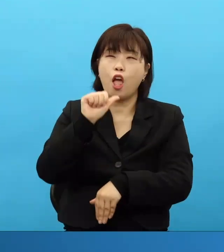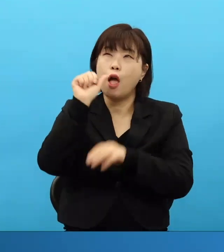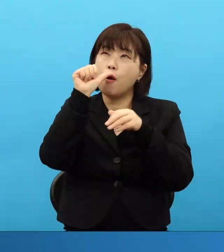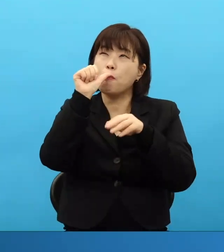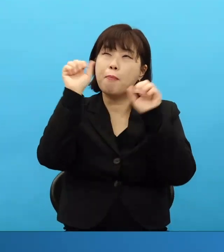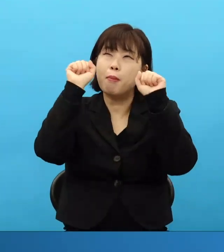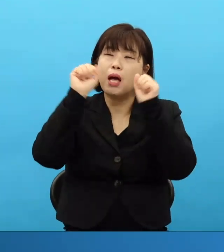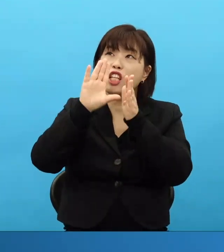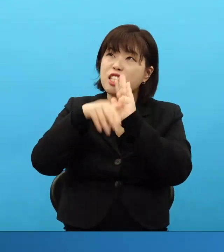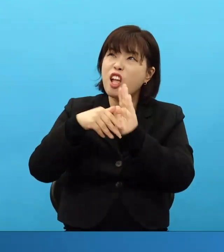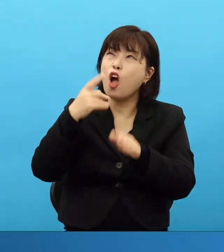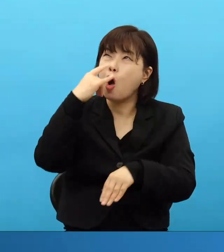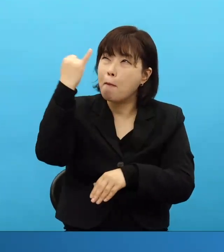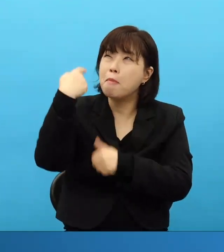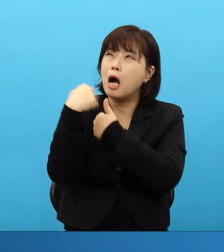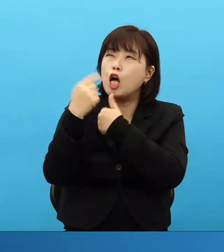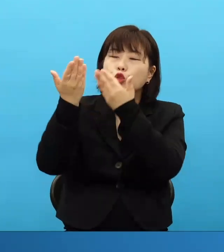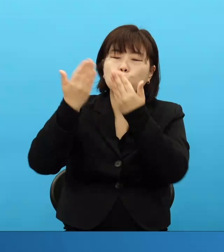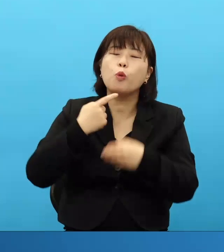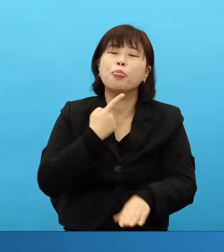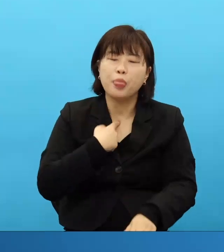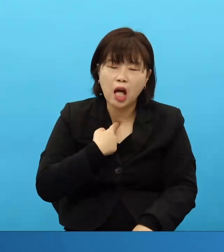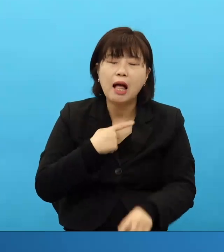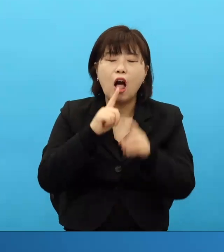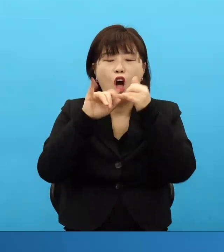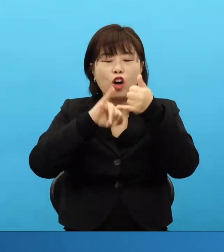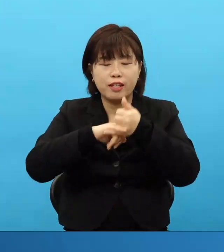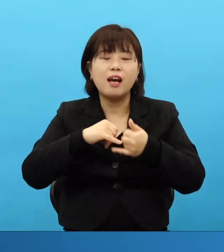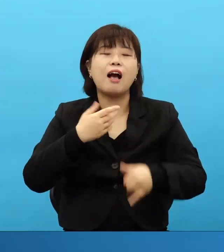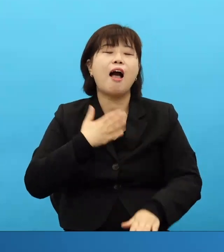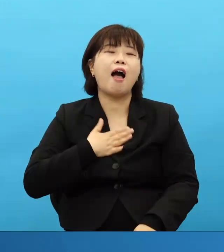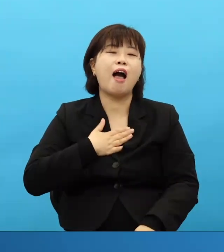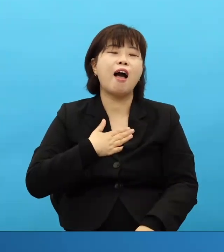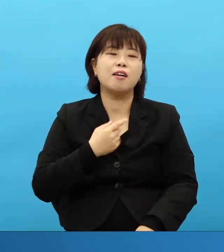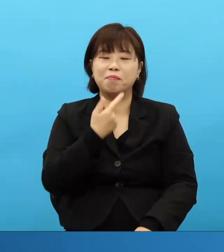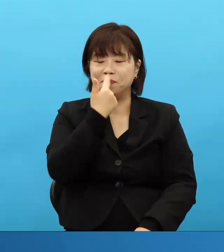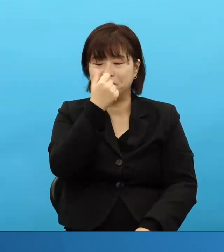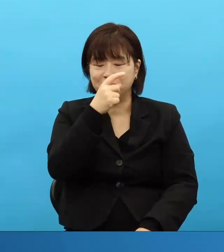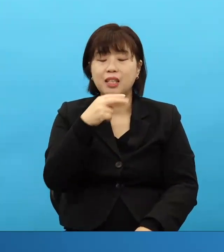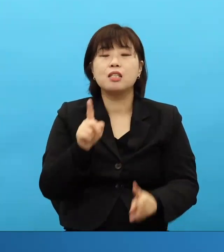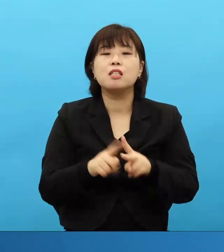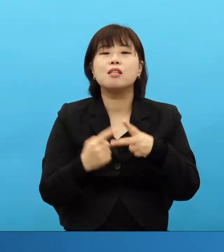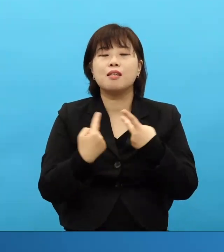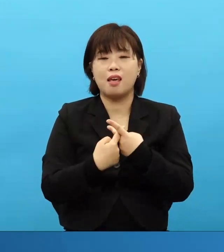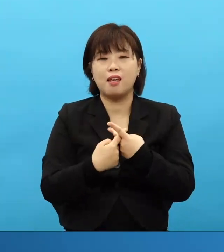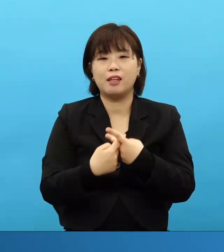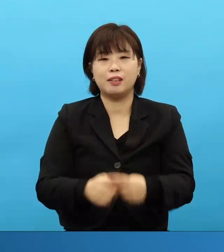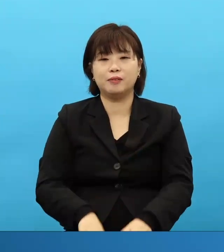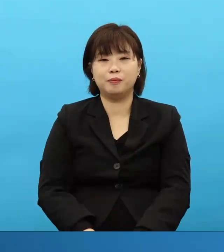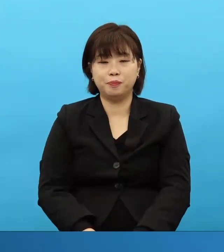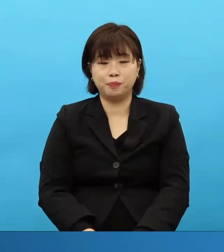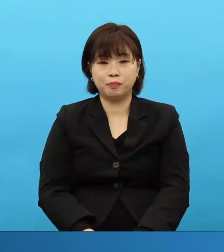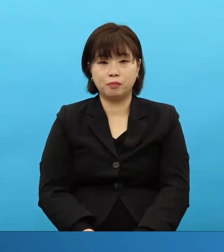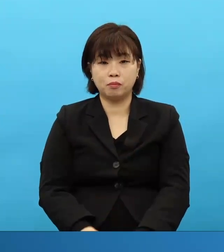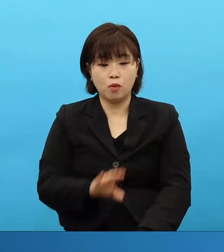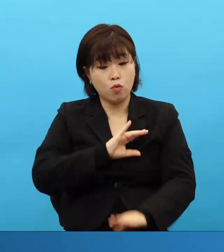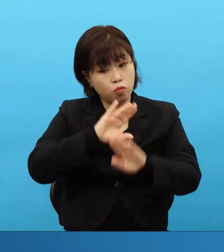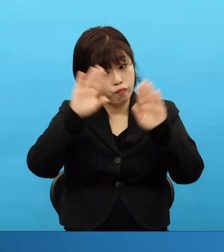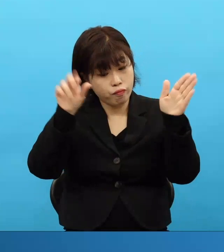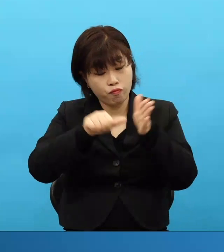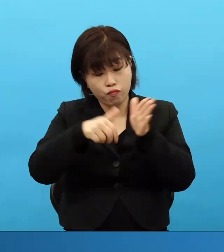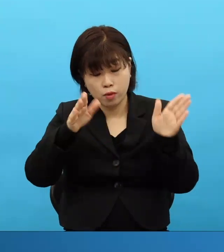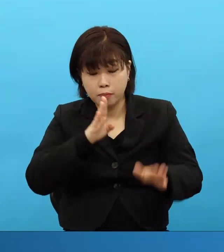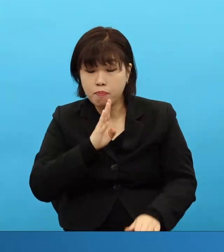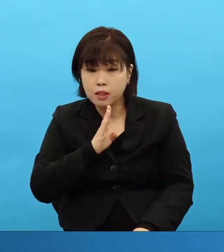Exodus took 아무도 place. 모르죠. No one can imagine 예, that. 지금까지 모세 가는 영화 많이 나왔습니다. Until now, we see many movies